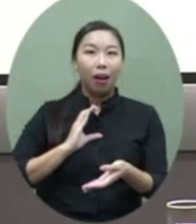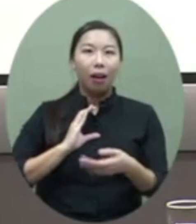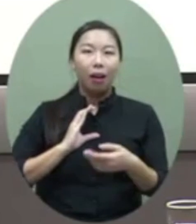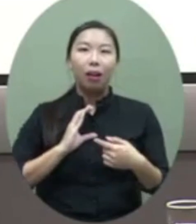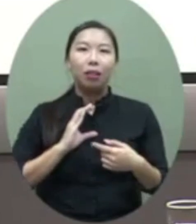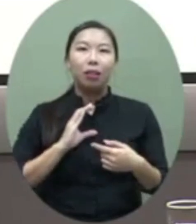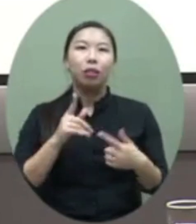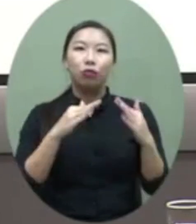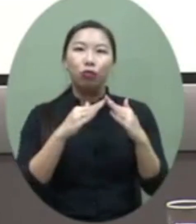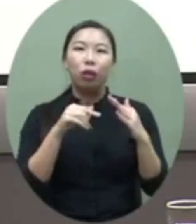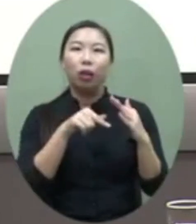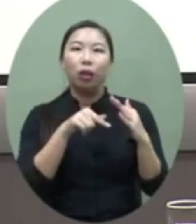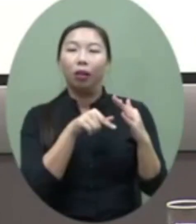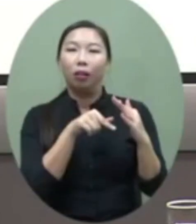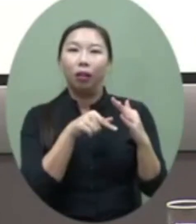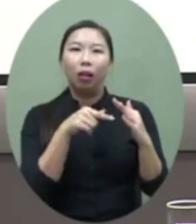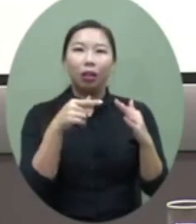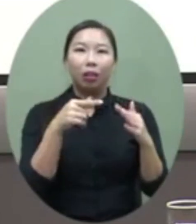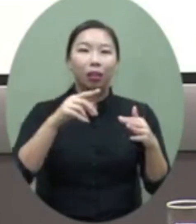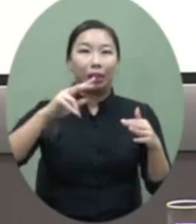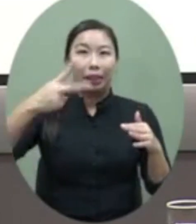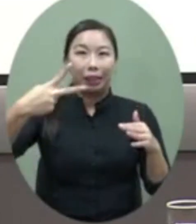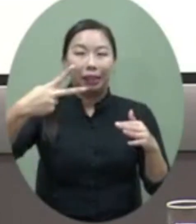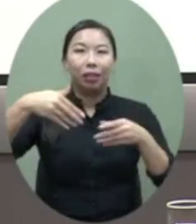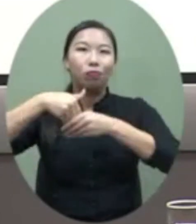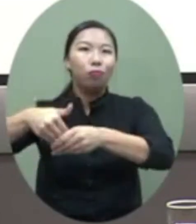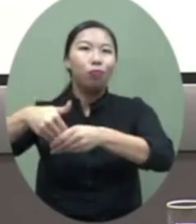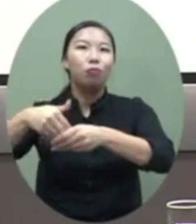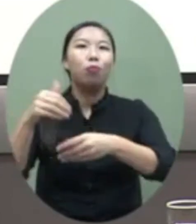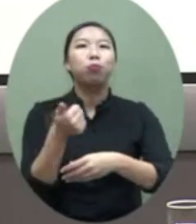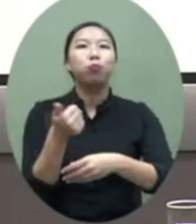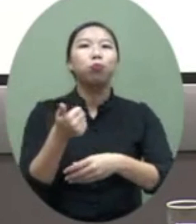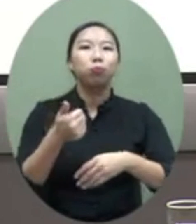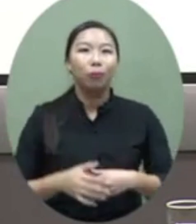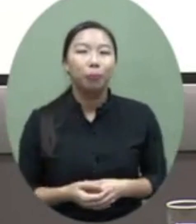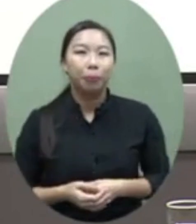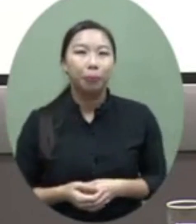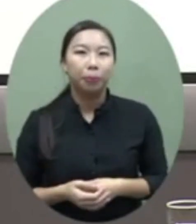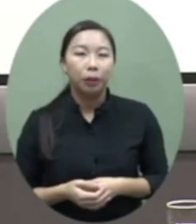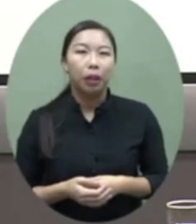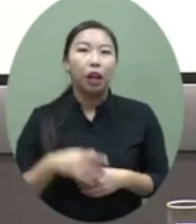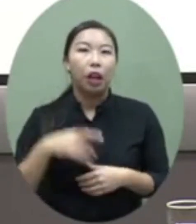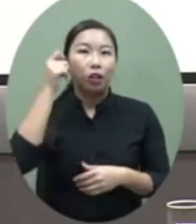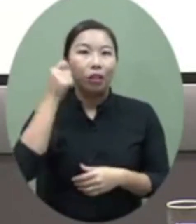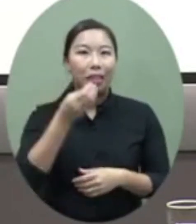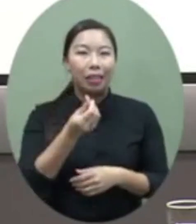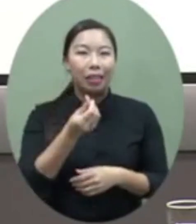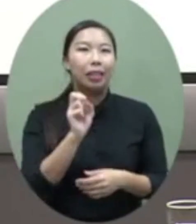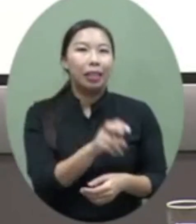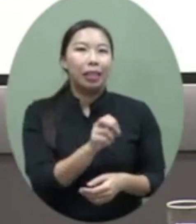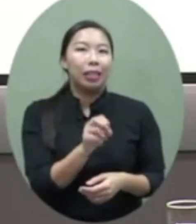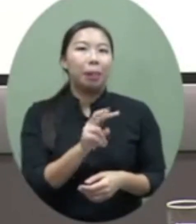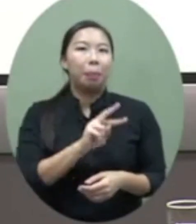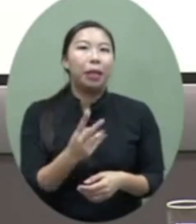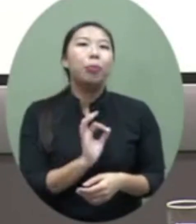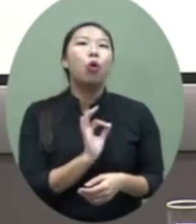咧，亦都可以去再申請係去受惠嘅。個津貼金額頭先講咧就係冇變啦，即係一人